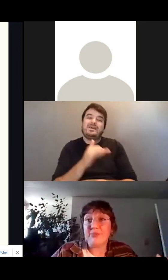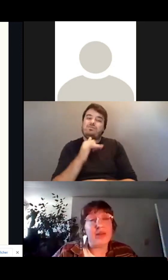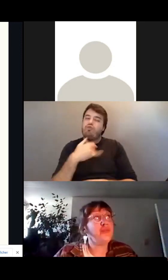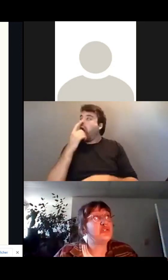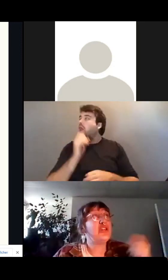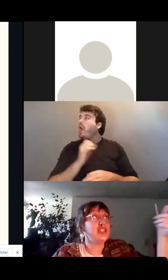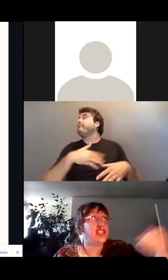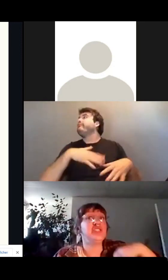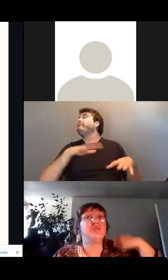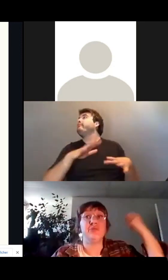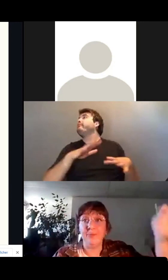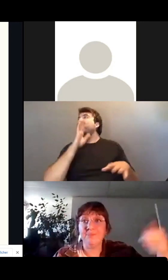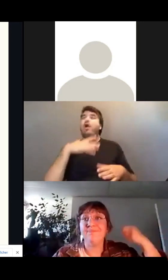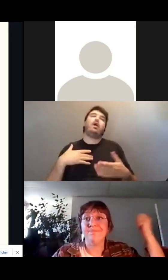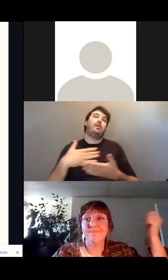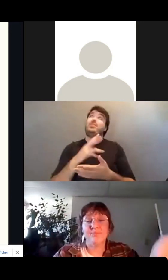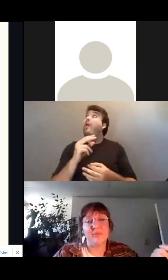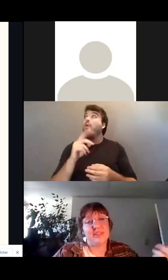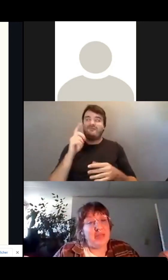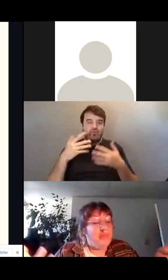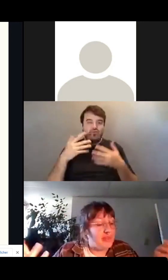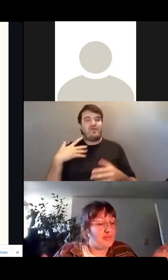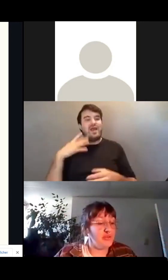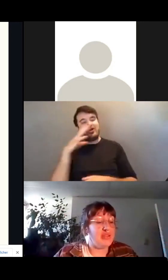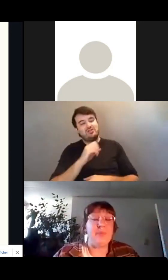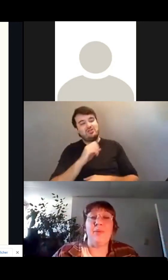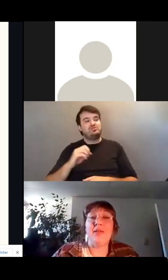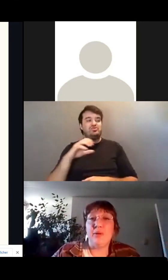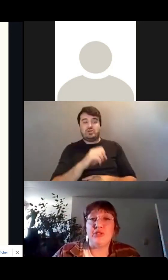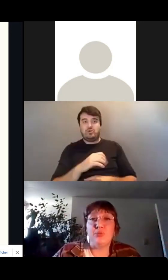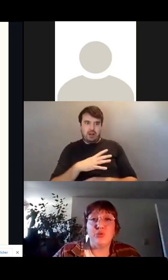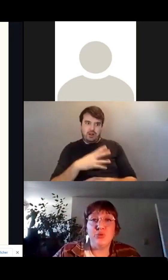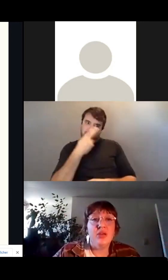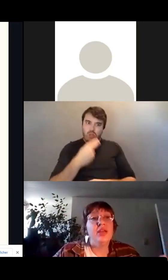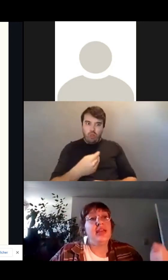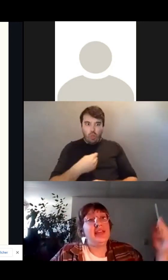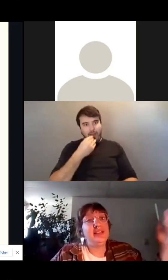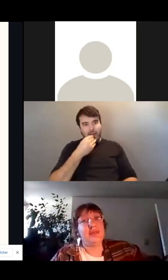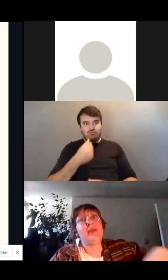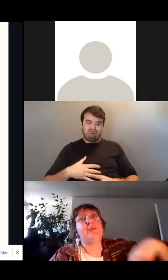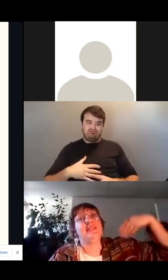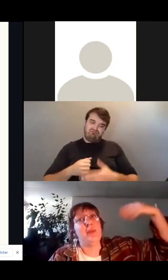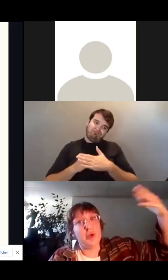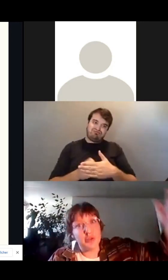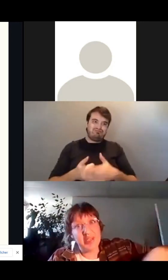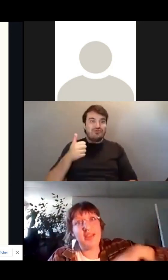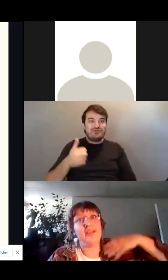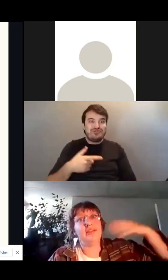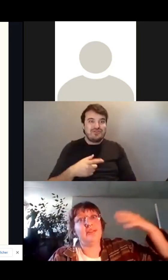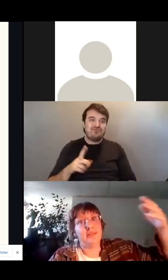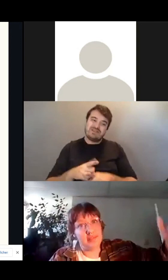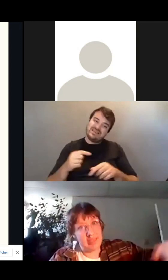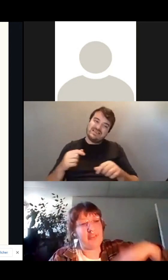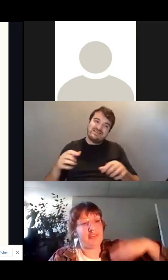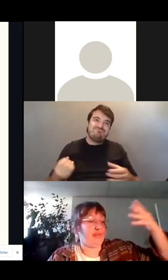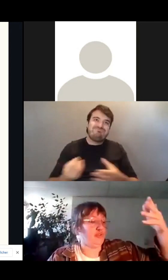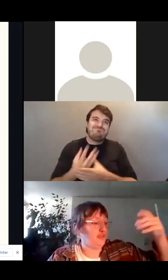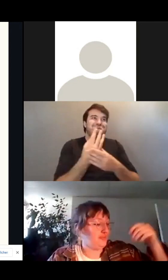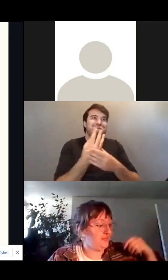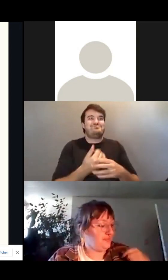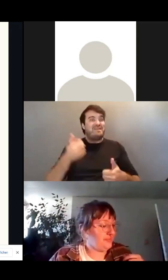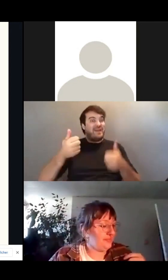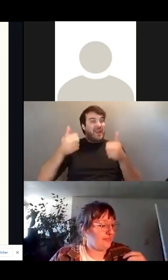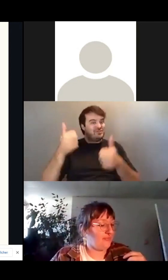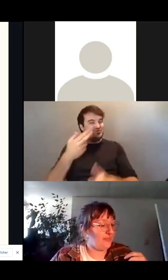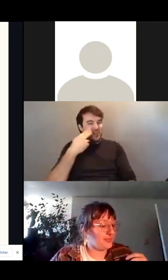non, effectivement, il faut que j'aille les chercher souvent. Mais c'est bien parce que ça me permet d'en manger beaucoup et ça me permet d'en produire davantage.